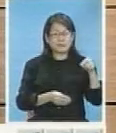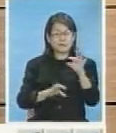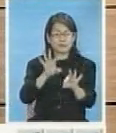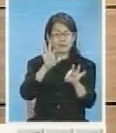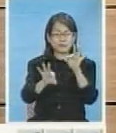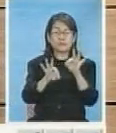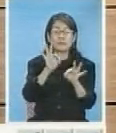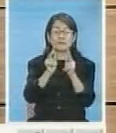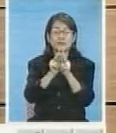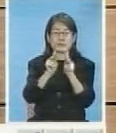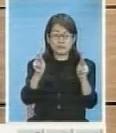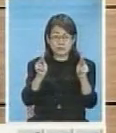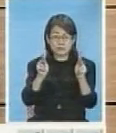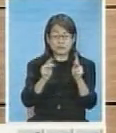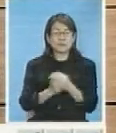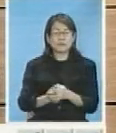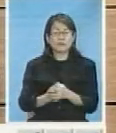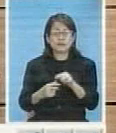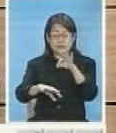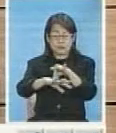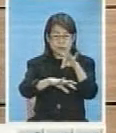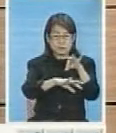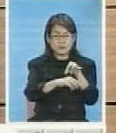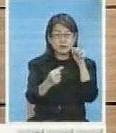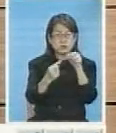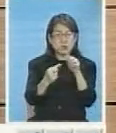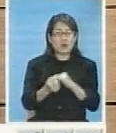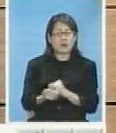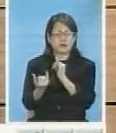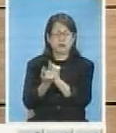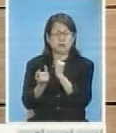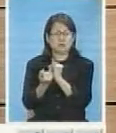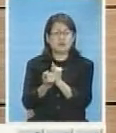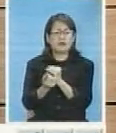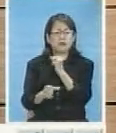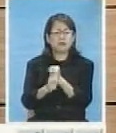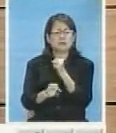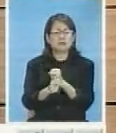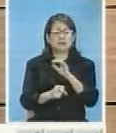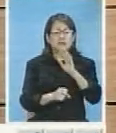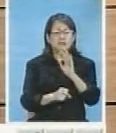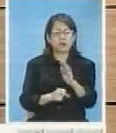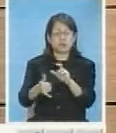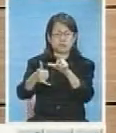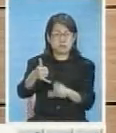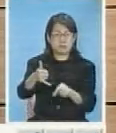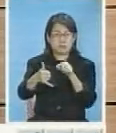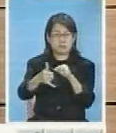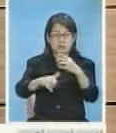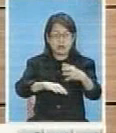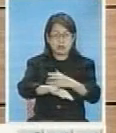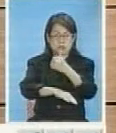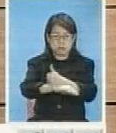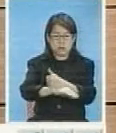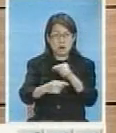การเพื่อเป็นเครื่องมือของนักการเมืองในการพัฒนาพรรคมากกว่าพัฒนาประเทศชา